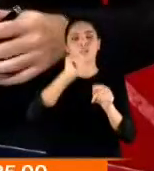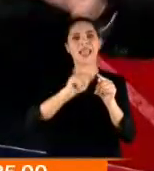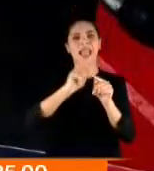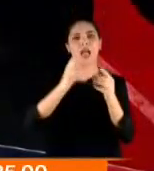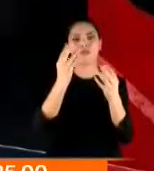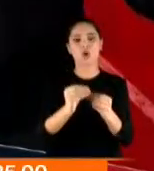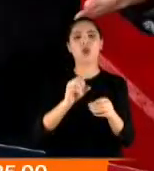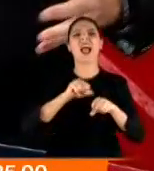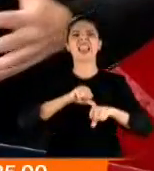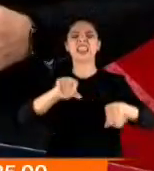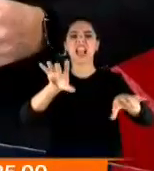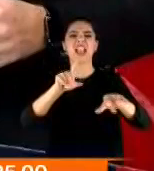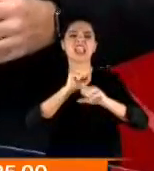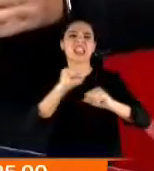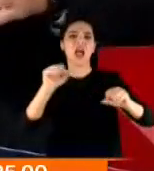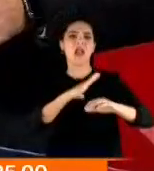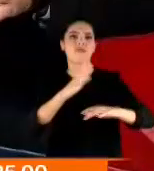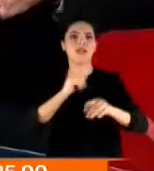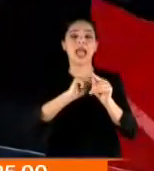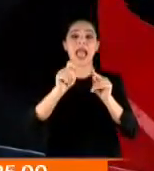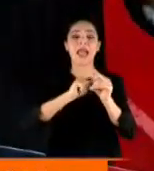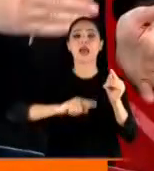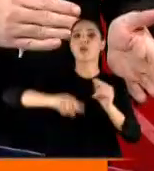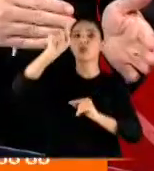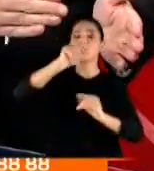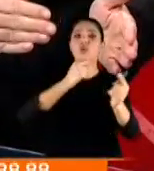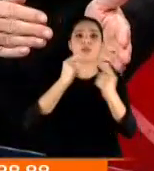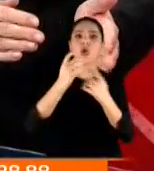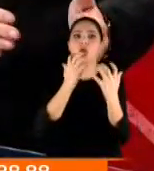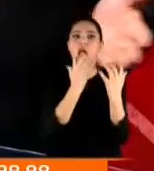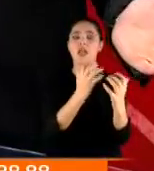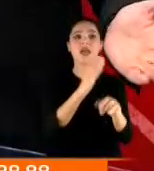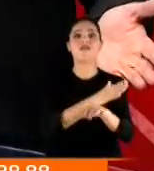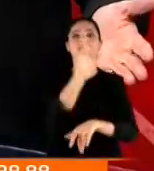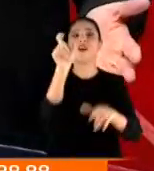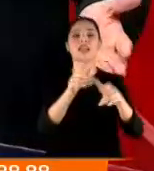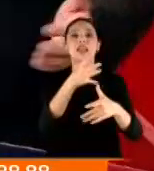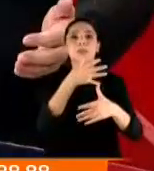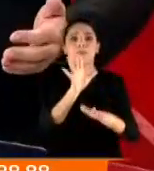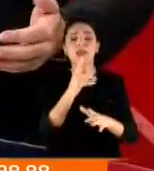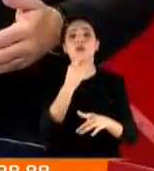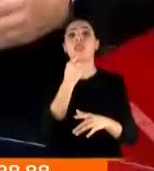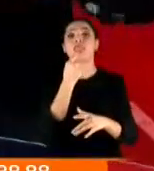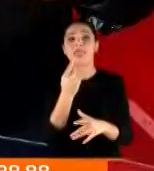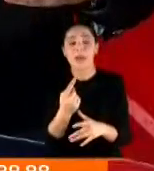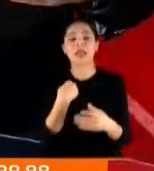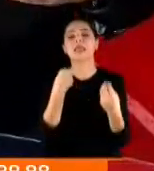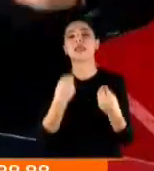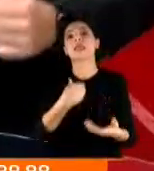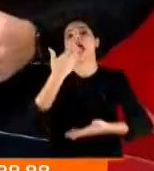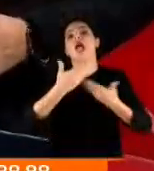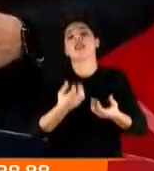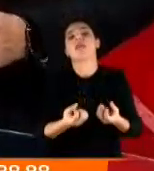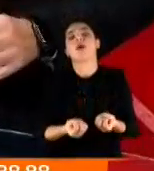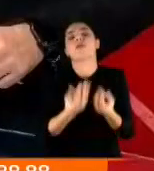etkilendiğini söyledi. Bir öz eleştiri yaptı o sırada. Ekonomide gündeme getirdiğimiz önerileri vatandaş bilmiyor, demek ki duyuramadık